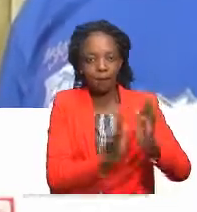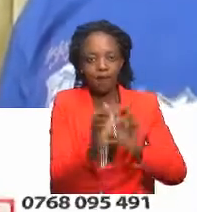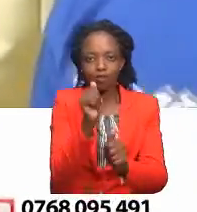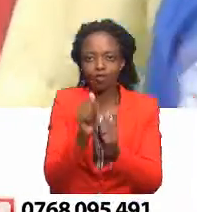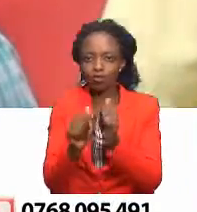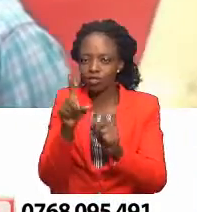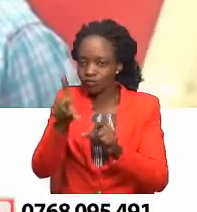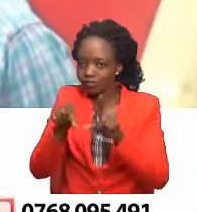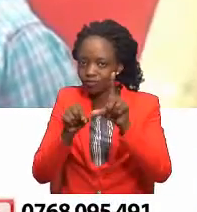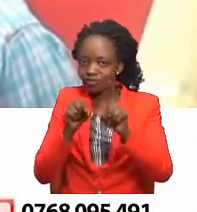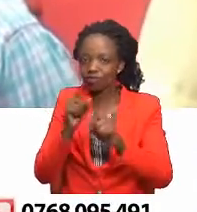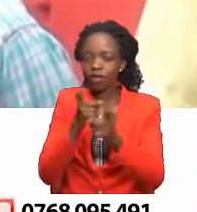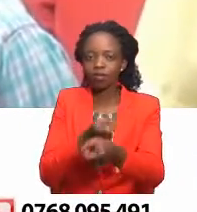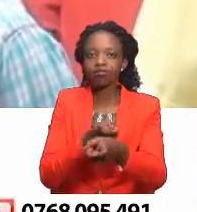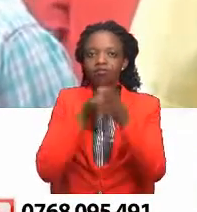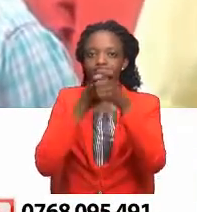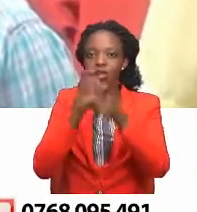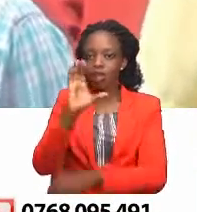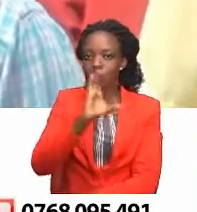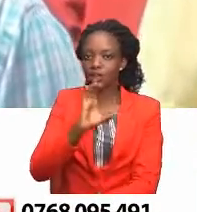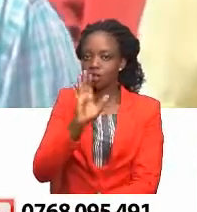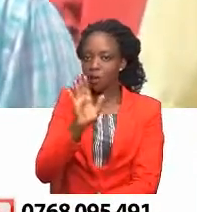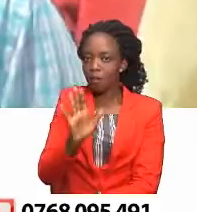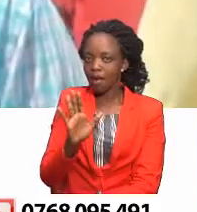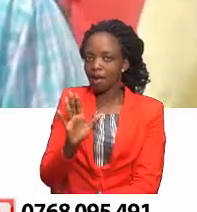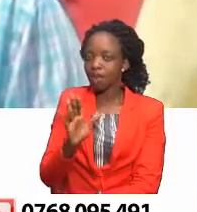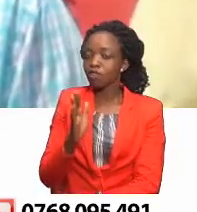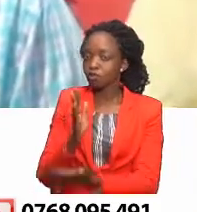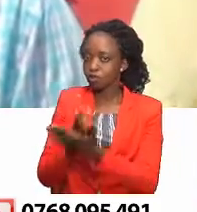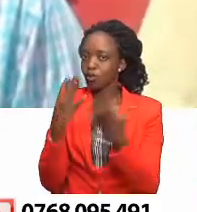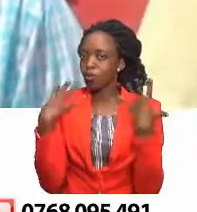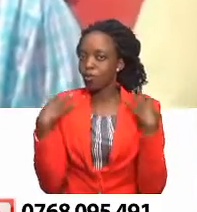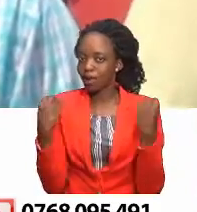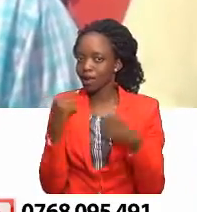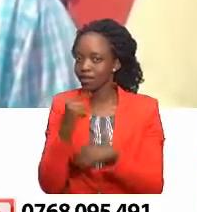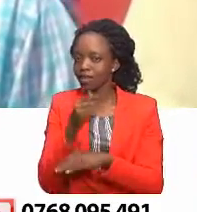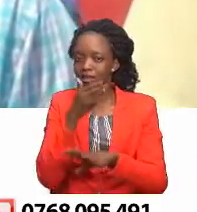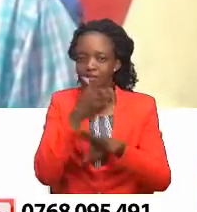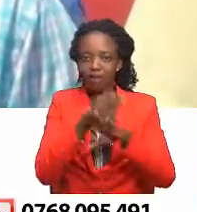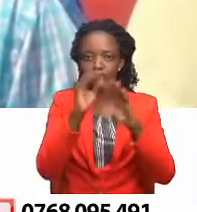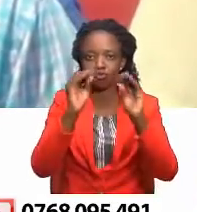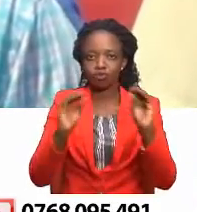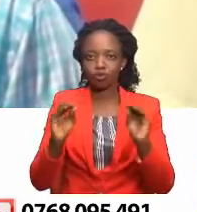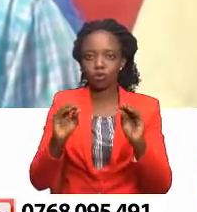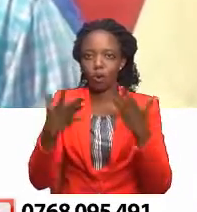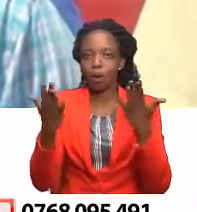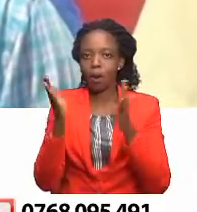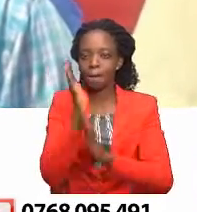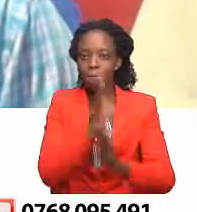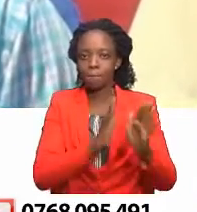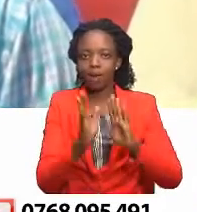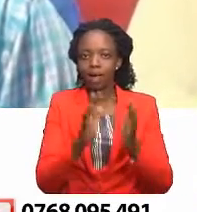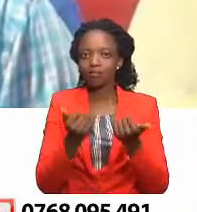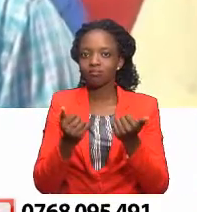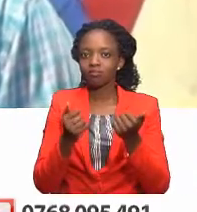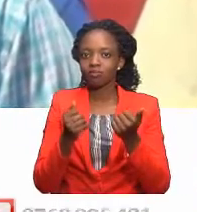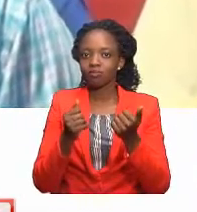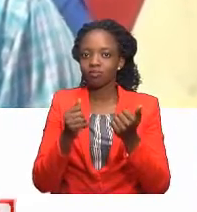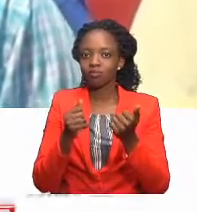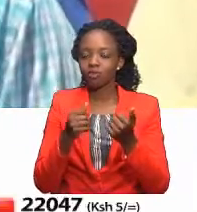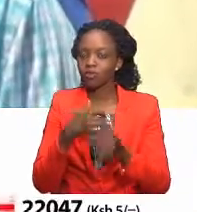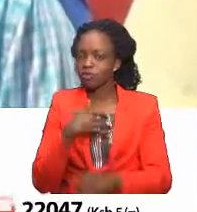kuwa mnaweza kuwazawadi wateja wenu kuhakikisha kwamba zoezi hili si kwamba ni gushi ama si zoezi ambalo ni la kutiliwa